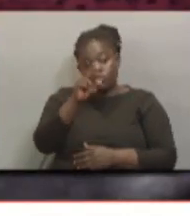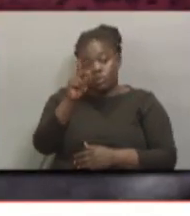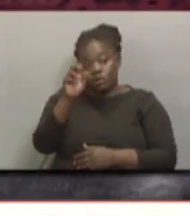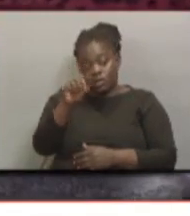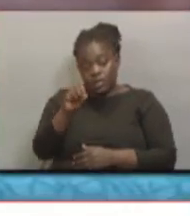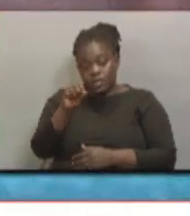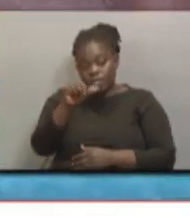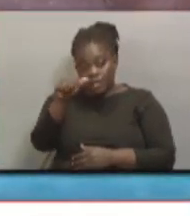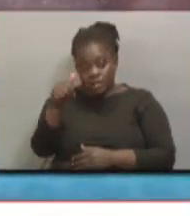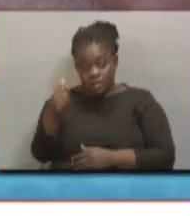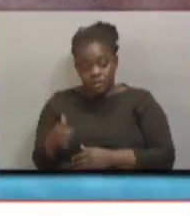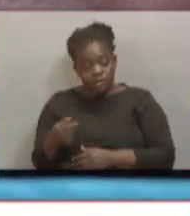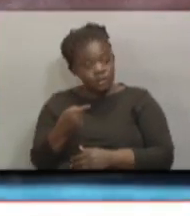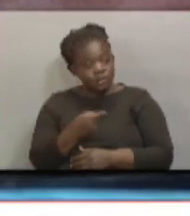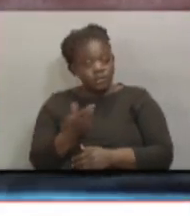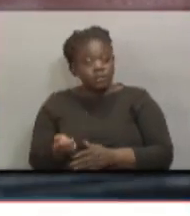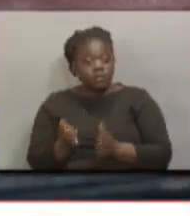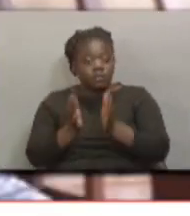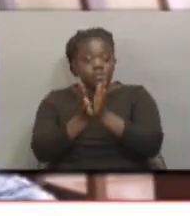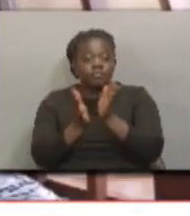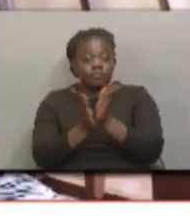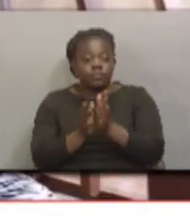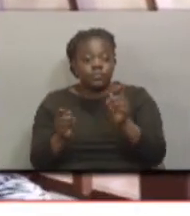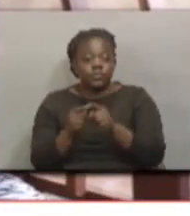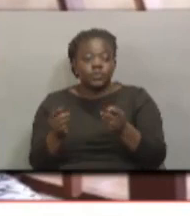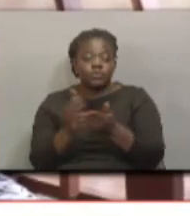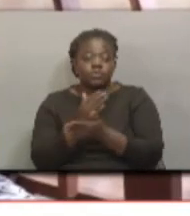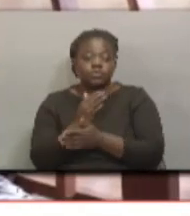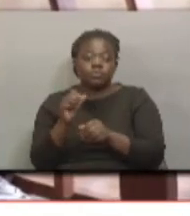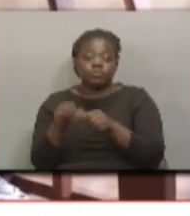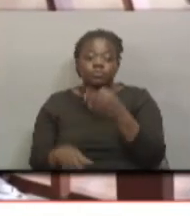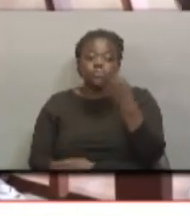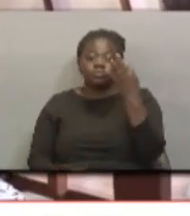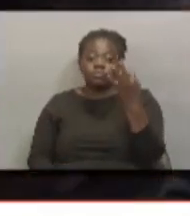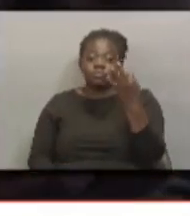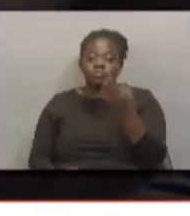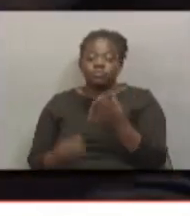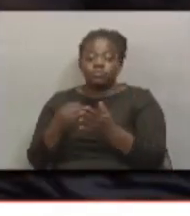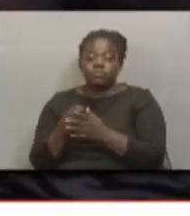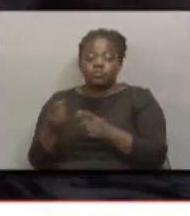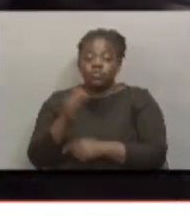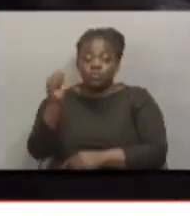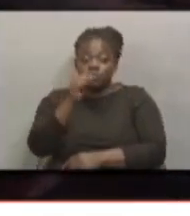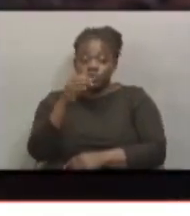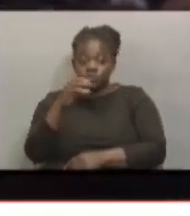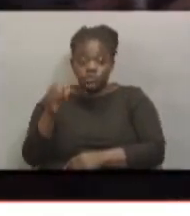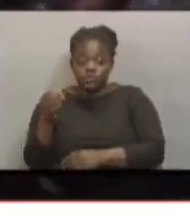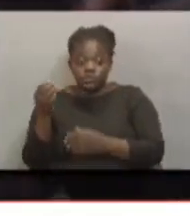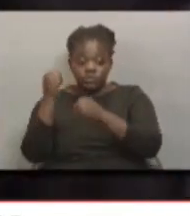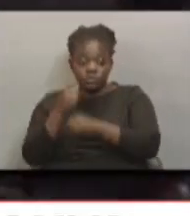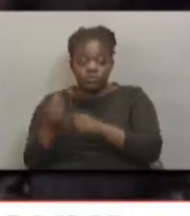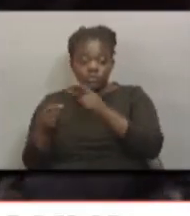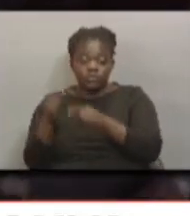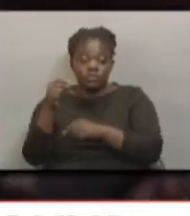n'ebirala. Nantumbwe annyonnyodde nti nabo baagabana ensimbi obukadde 3 okuva mu ssako ye Banda ze baayongera